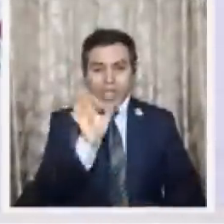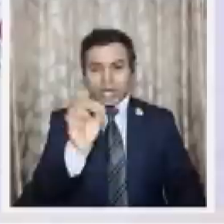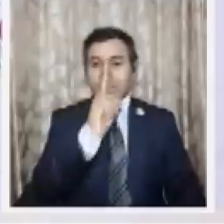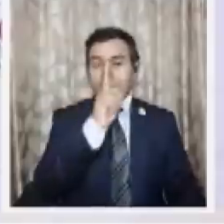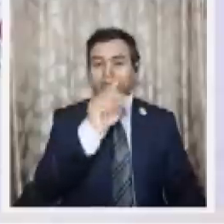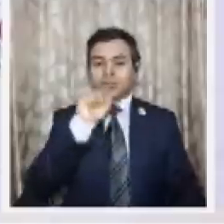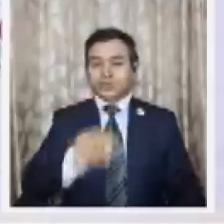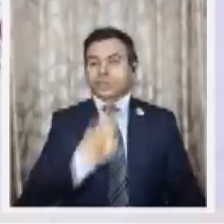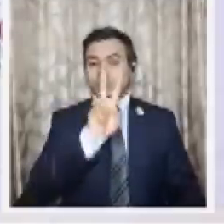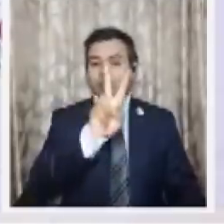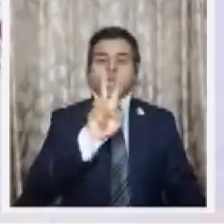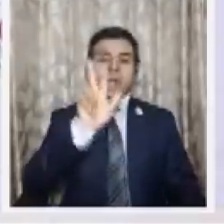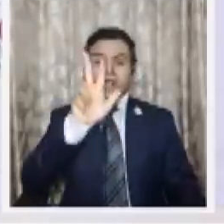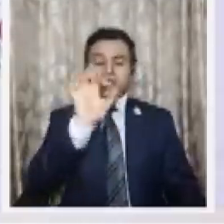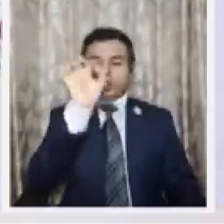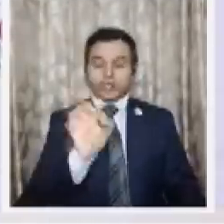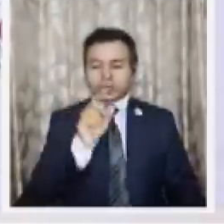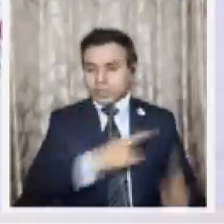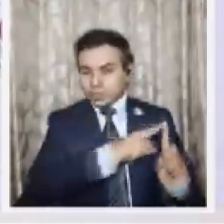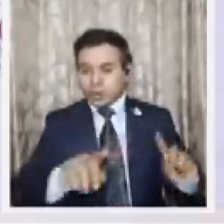মৃত্যুবরণ করেছেন 1,621 জন।